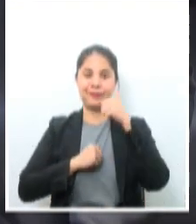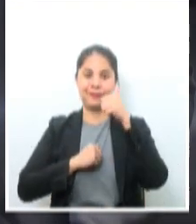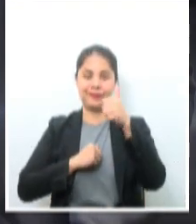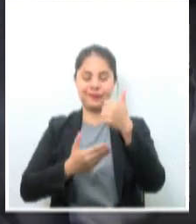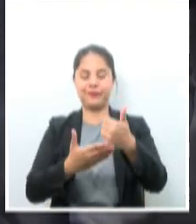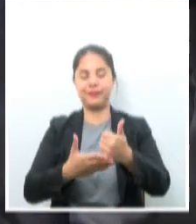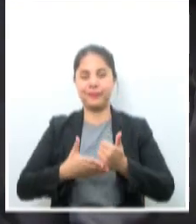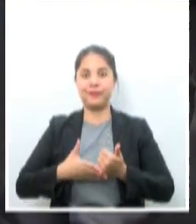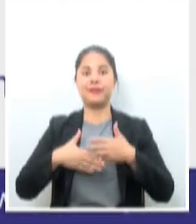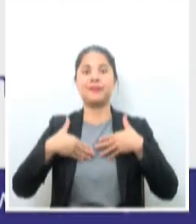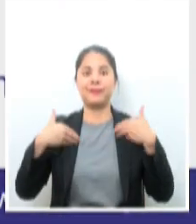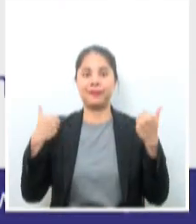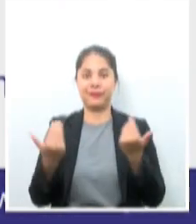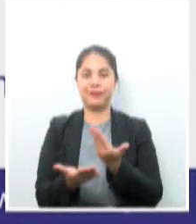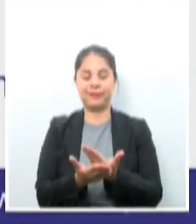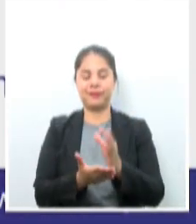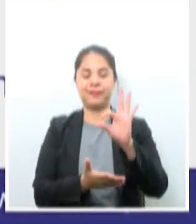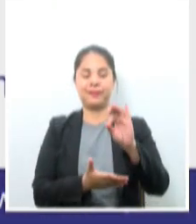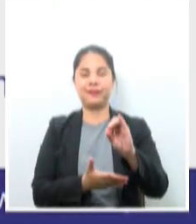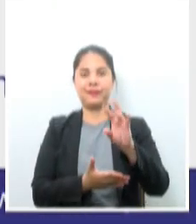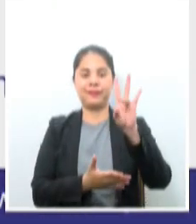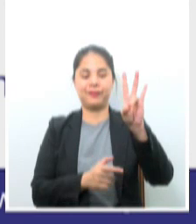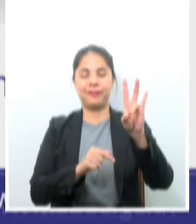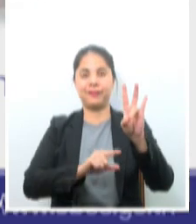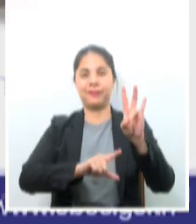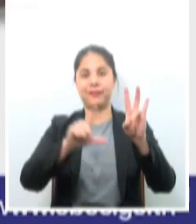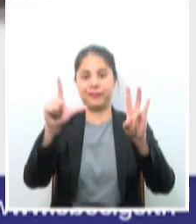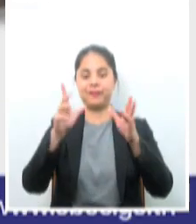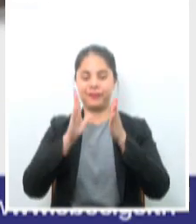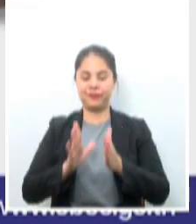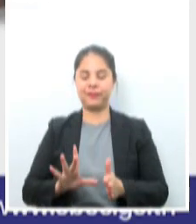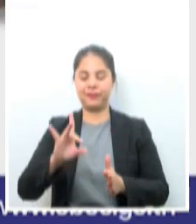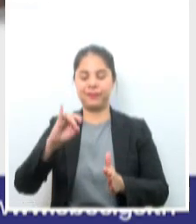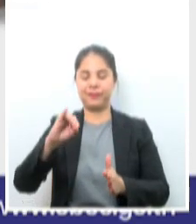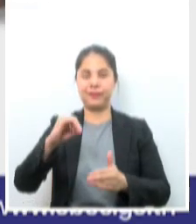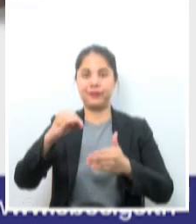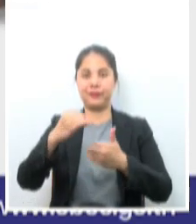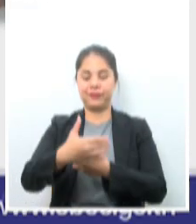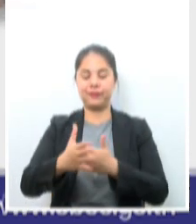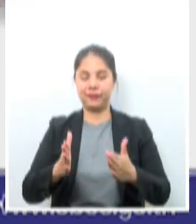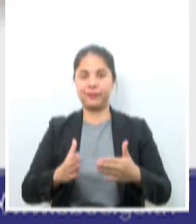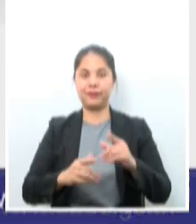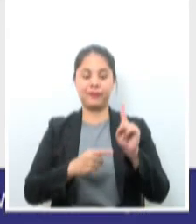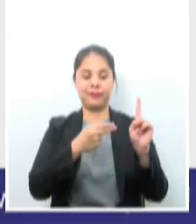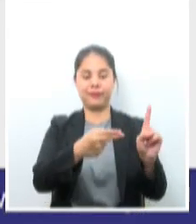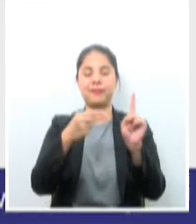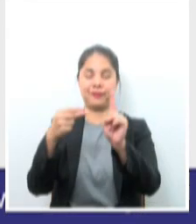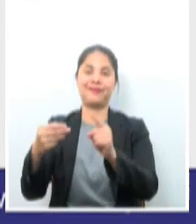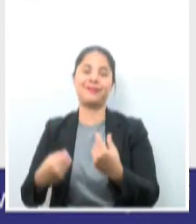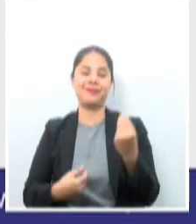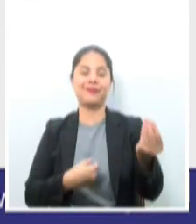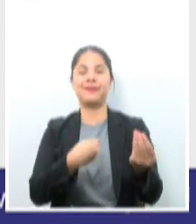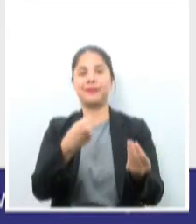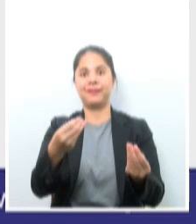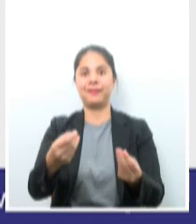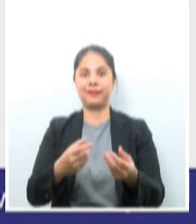97ล้านบาทโดยมอบให้กับโรงเรียนขนาดเล็กที่มีนักเรียนน้อยกว่า80คนโรงเรียนละ 10,000 บาทเพื่อใช้ในการปรับปรุงซ่อม